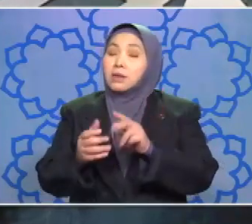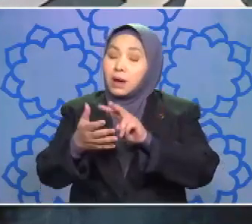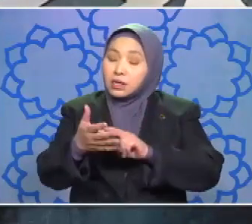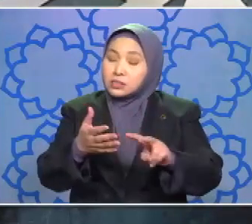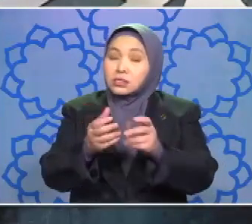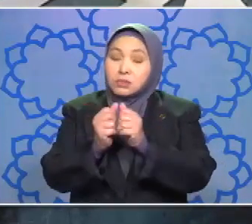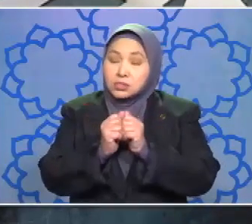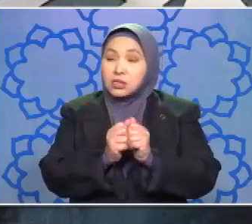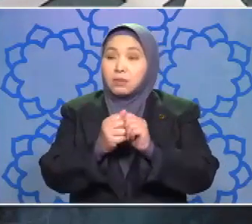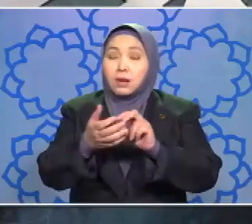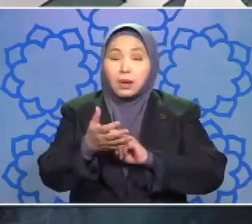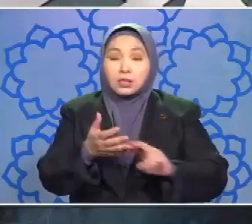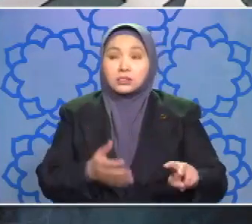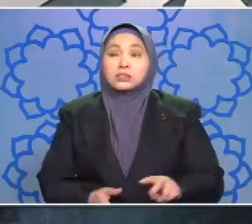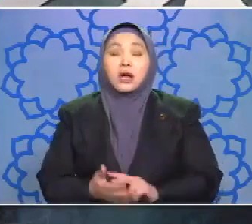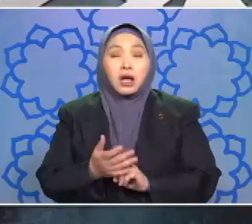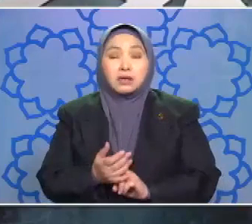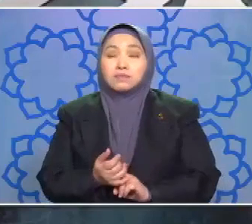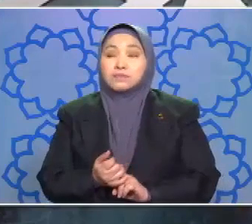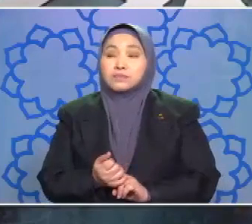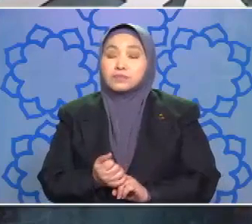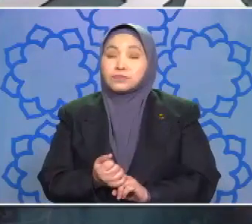dengan bacaan murattal Saba insya-Allah.